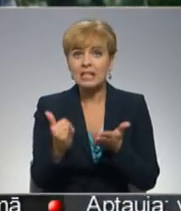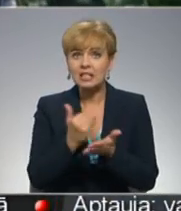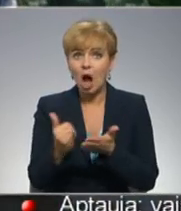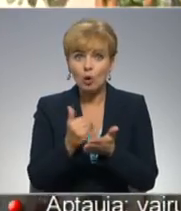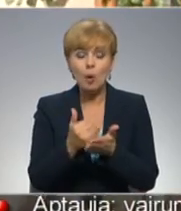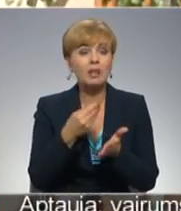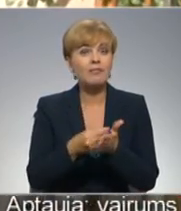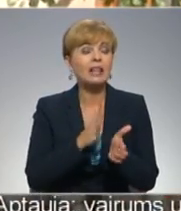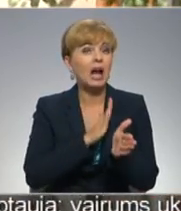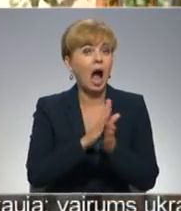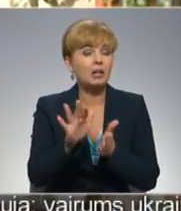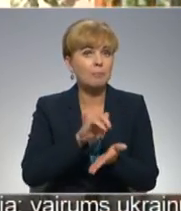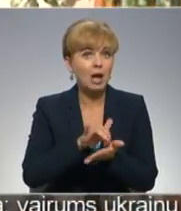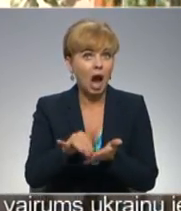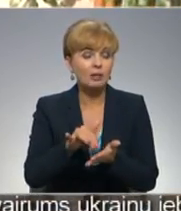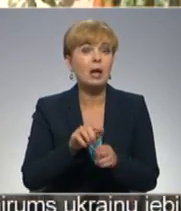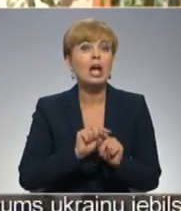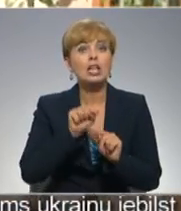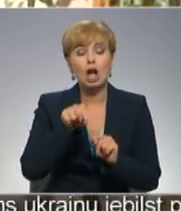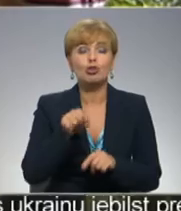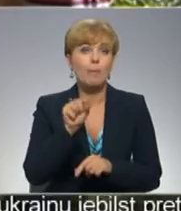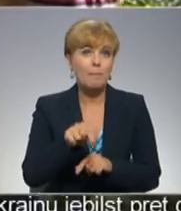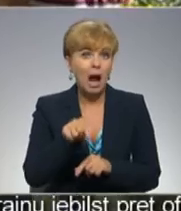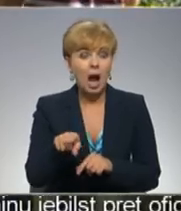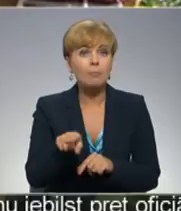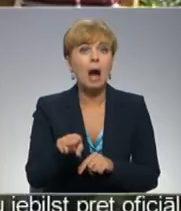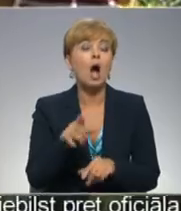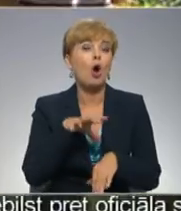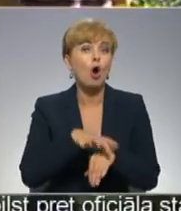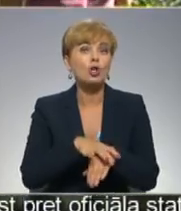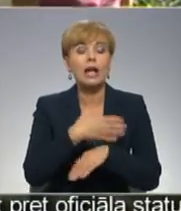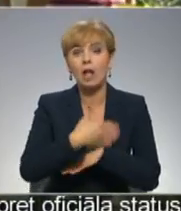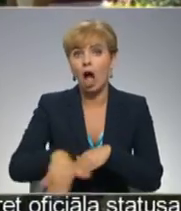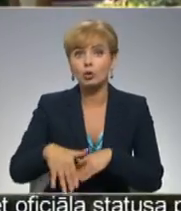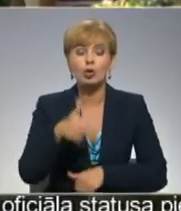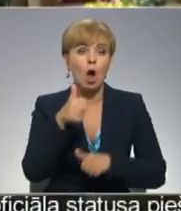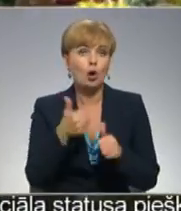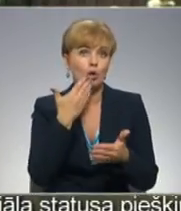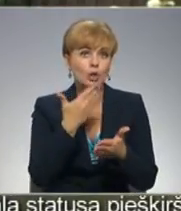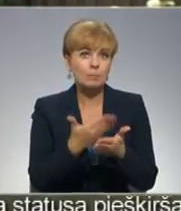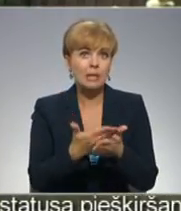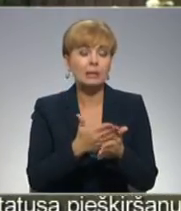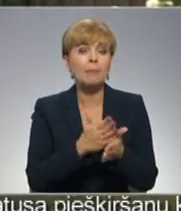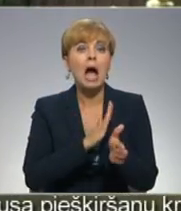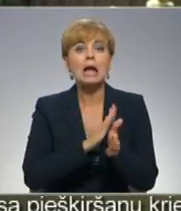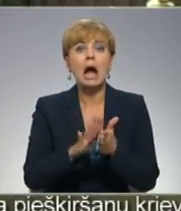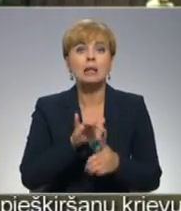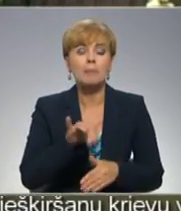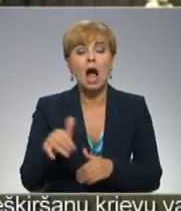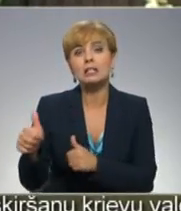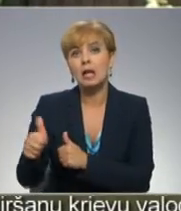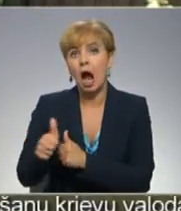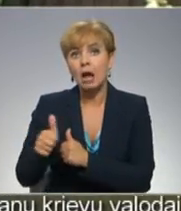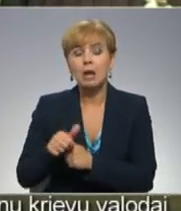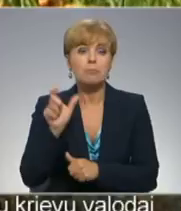garām gājēji acīm, gan iegriežoties pagalmā. Tas nozīmē, ka konkrētu adresi konkursam var pieteikt gan garām gājējs, gan kaimiņš, kas